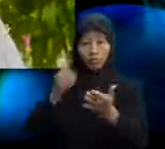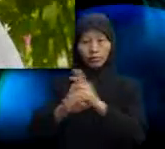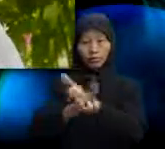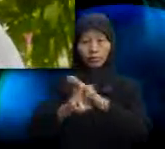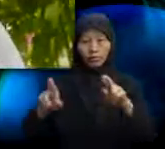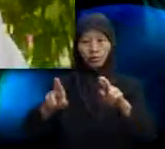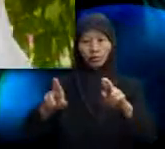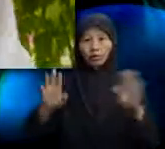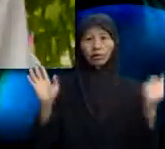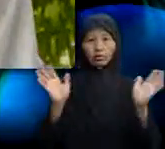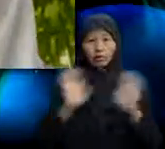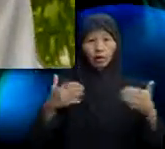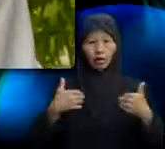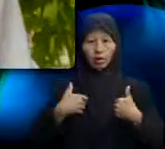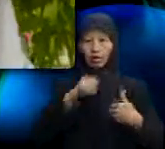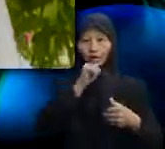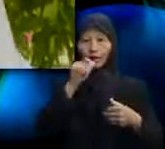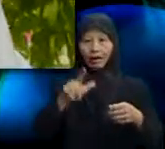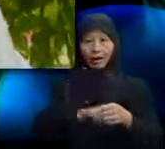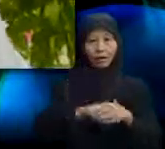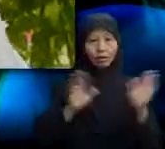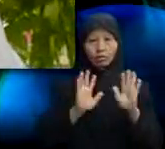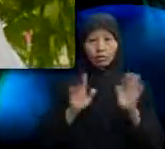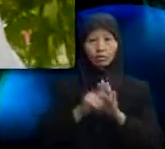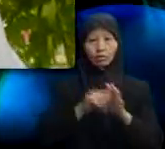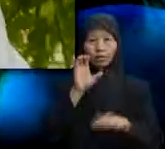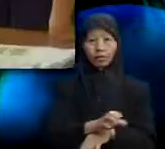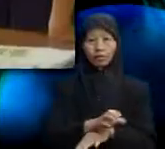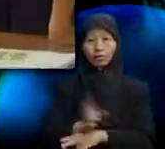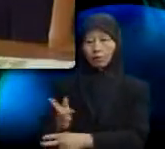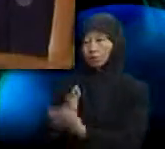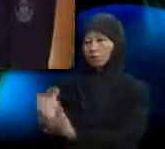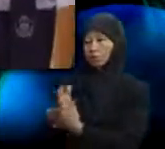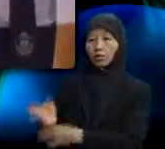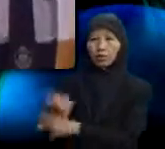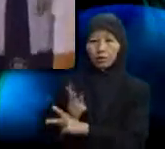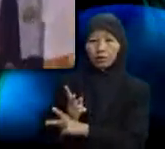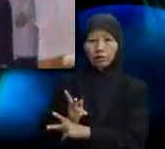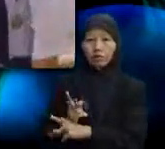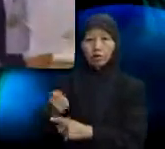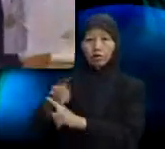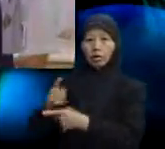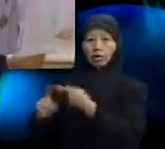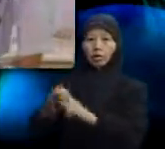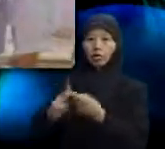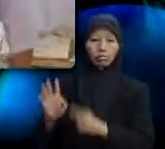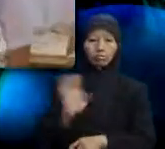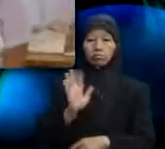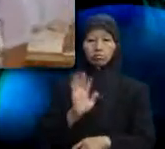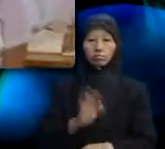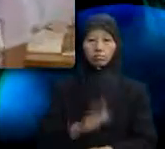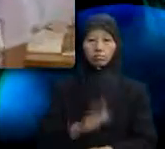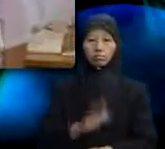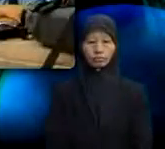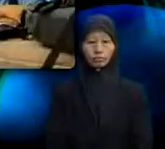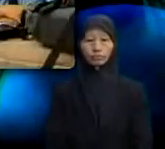telah disediakan. Jangan ada yang tidak lengkap hingga terpaksa menumpang atau meminjam daripada rakan-rakan yang